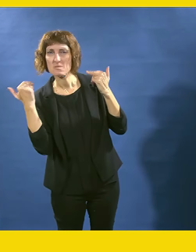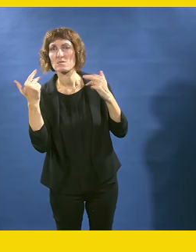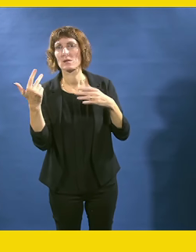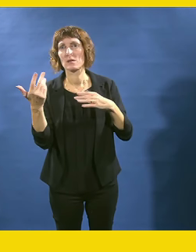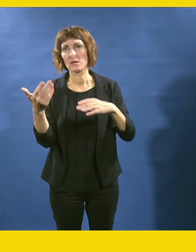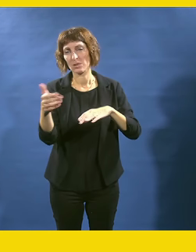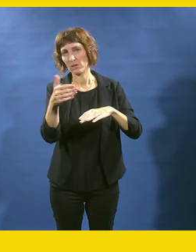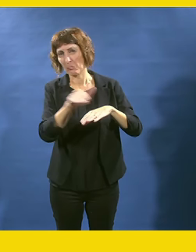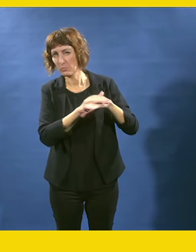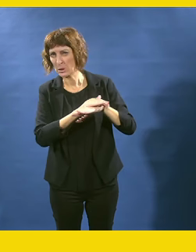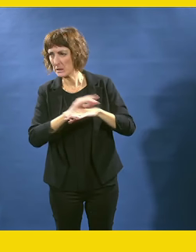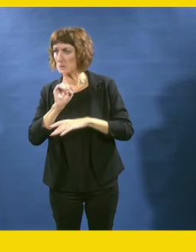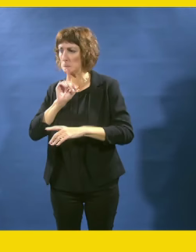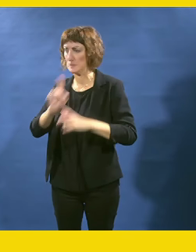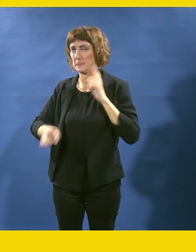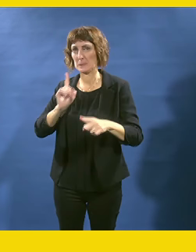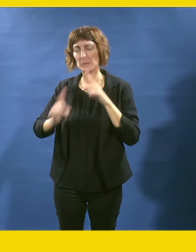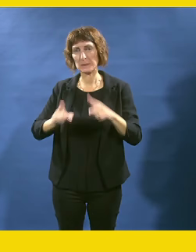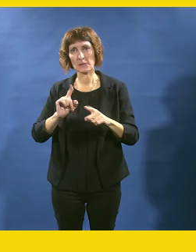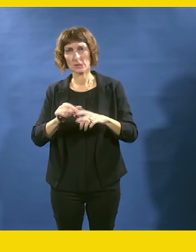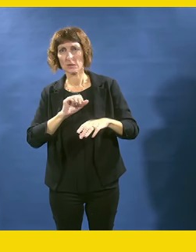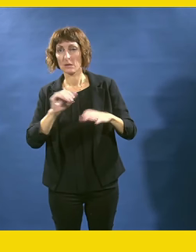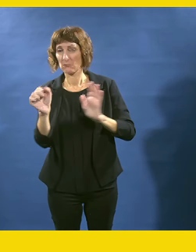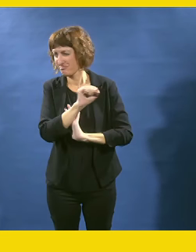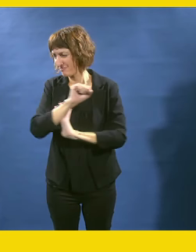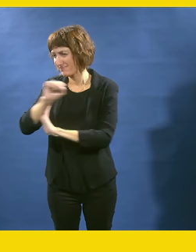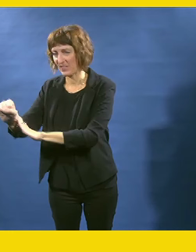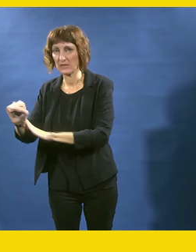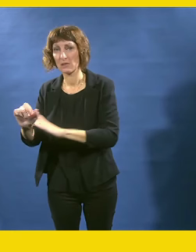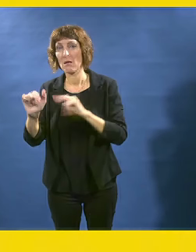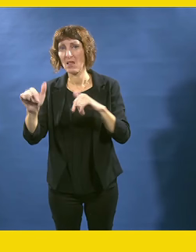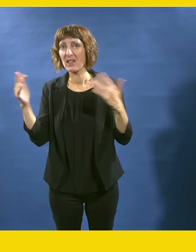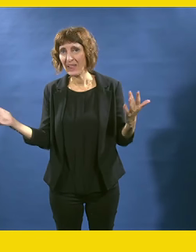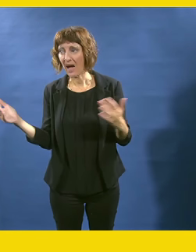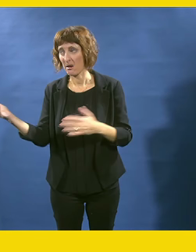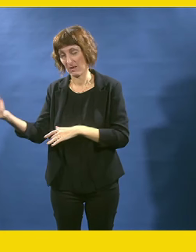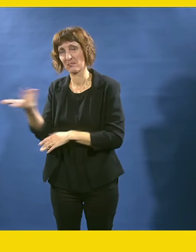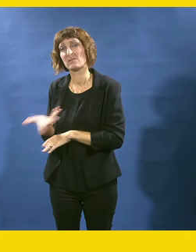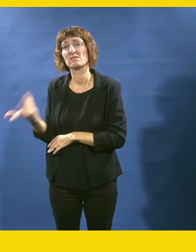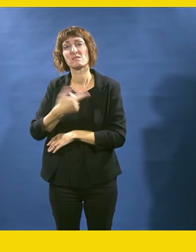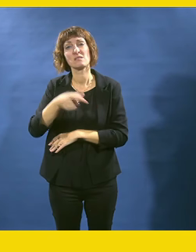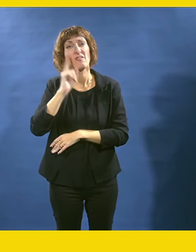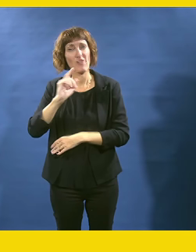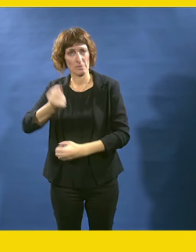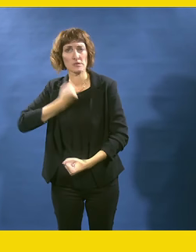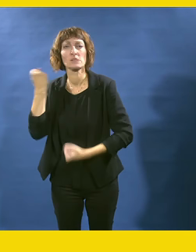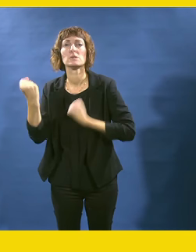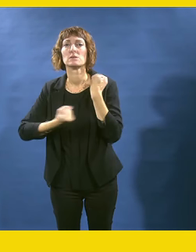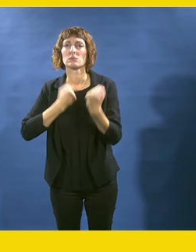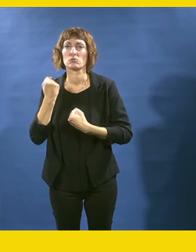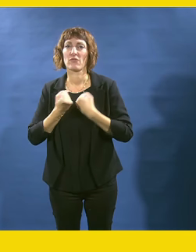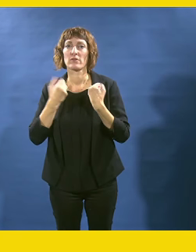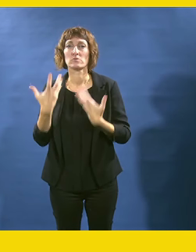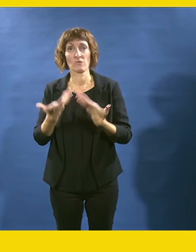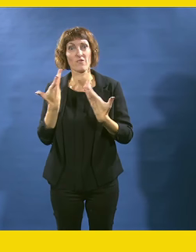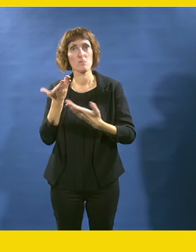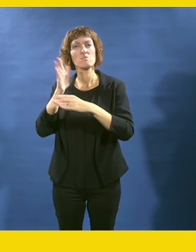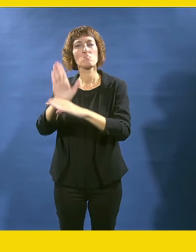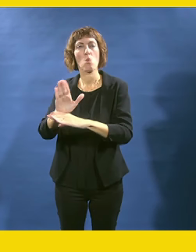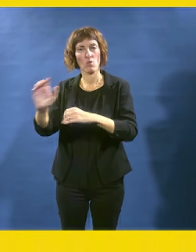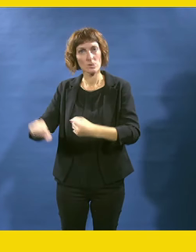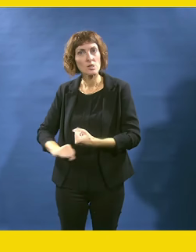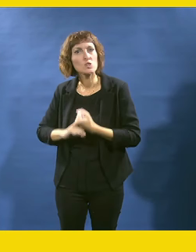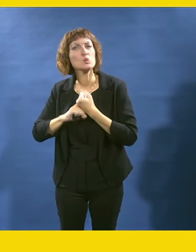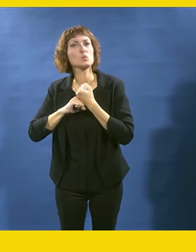und unsere Unterstützung für weltweite Frauen und Mädchen in Afghanistan zeigen. Wir stehen an